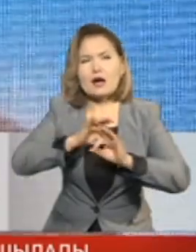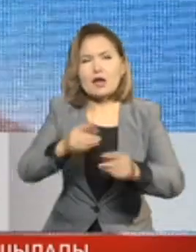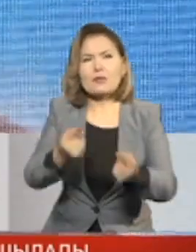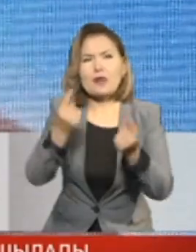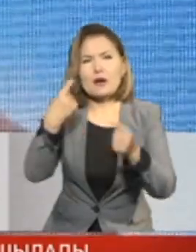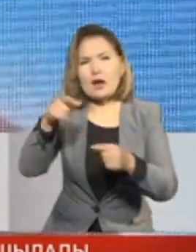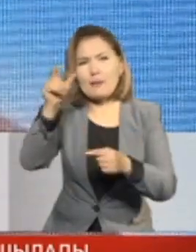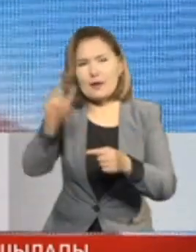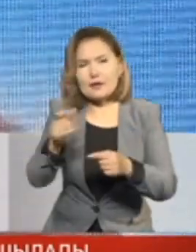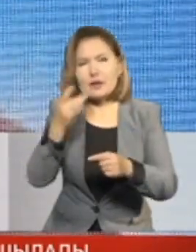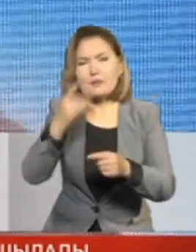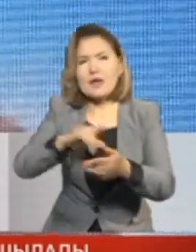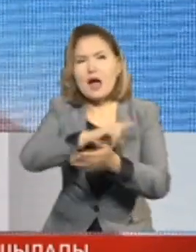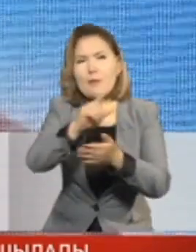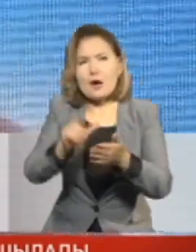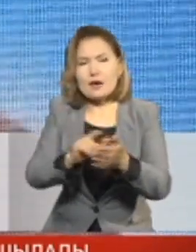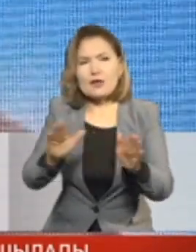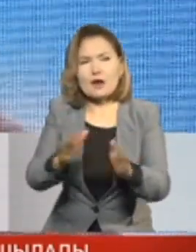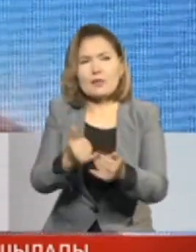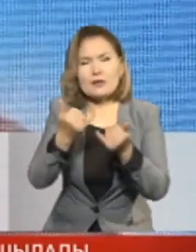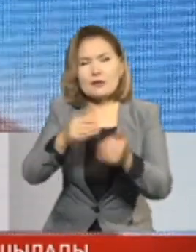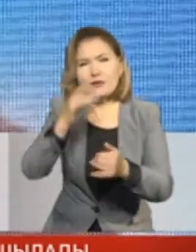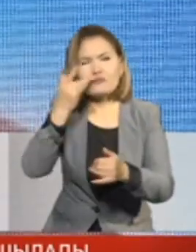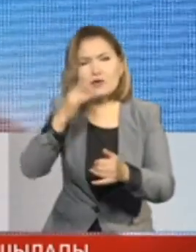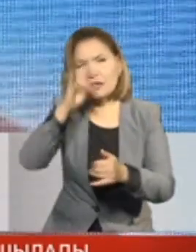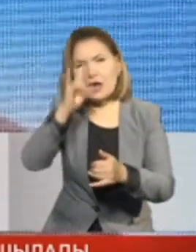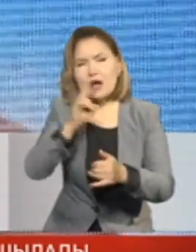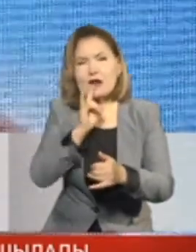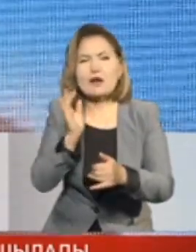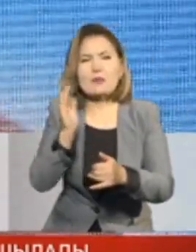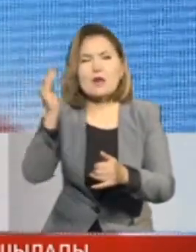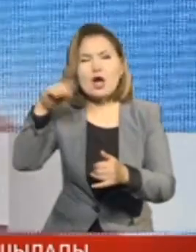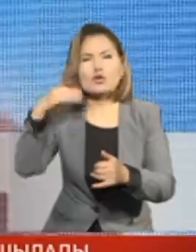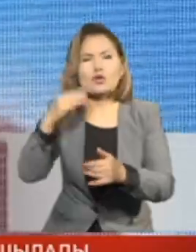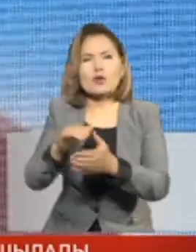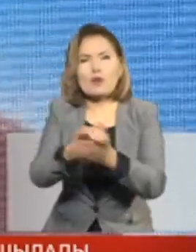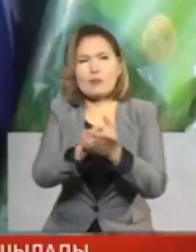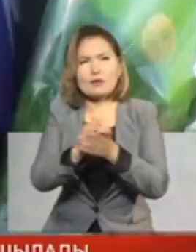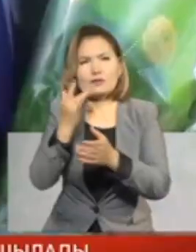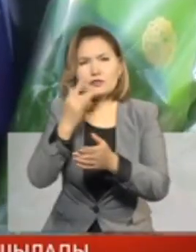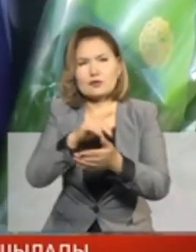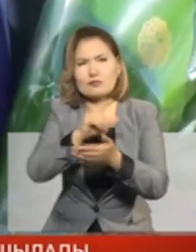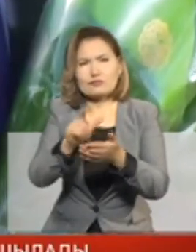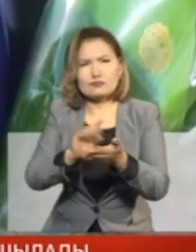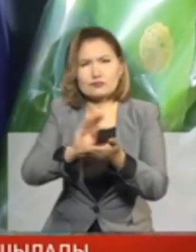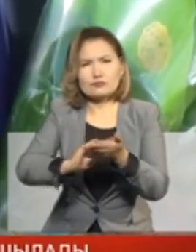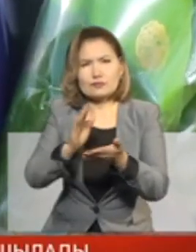Ұлы ақындарымыздың поэзиясында өзара сабақтастық мысалдары көп, деді президент.